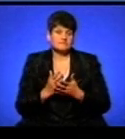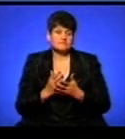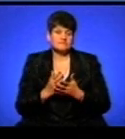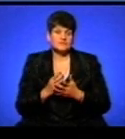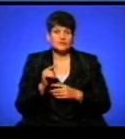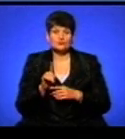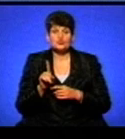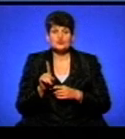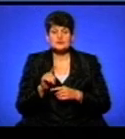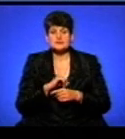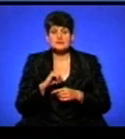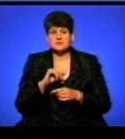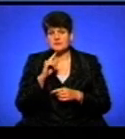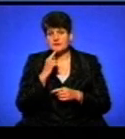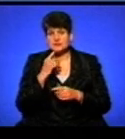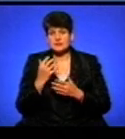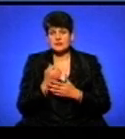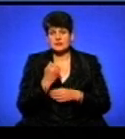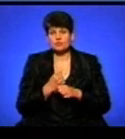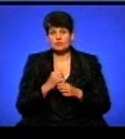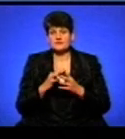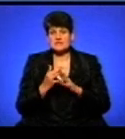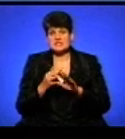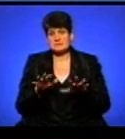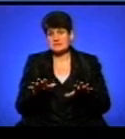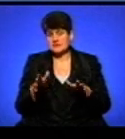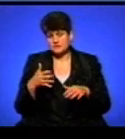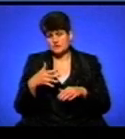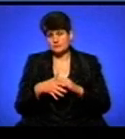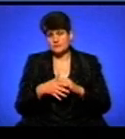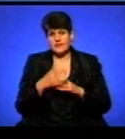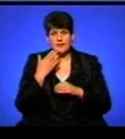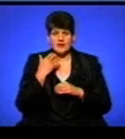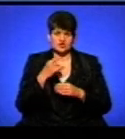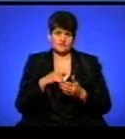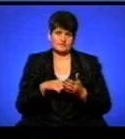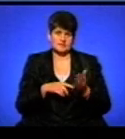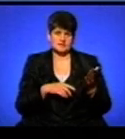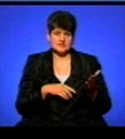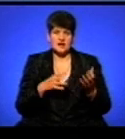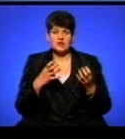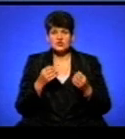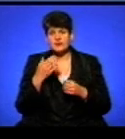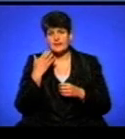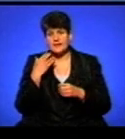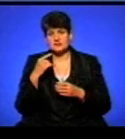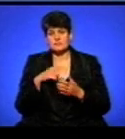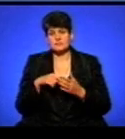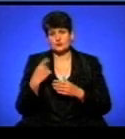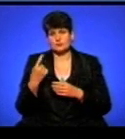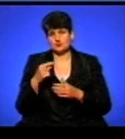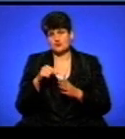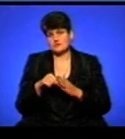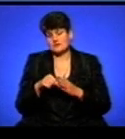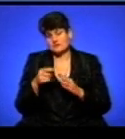найважче знайти роботу – це в сільській місцевості, це зрозуміло. Легше в місті, а ще легше в місті обласного значення. Ми